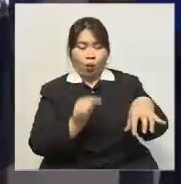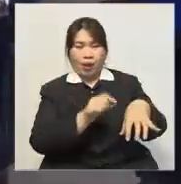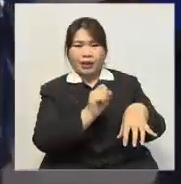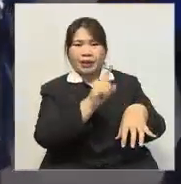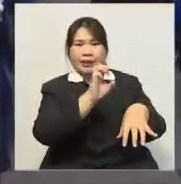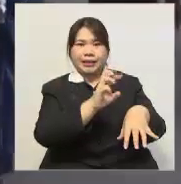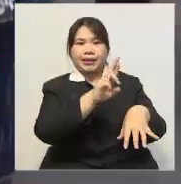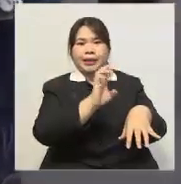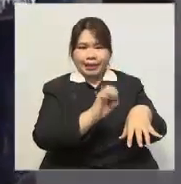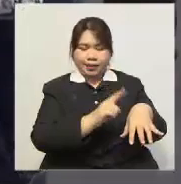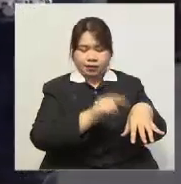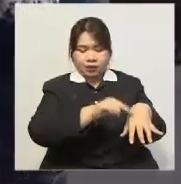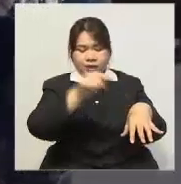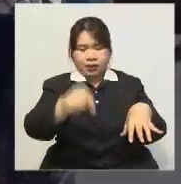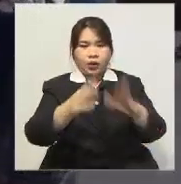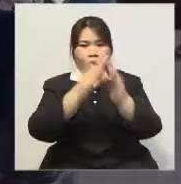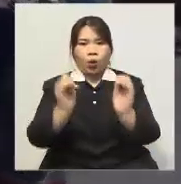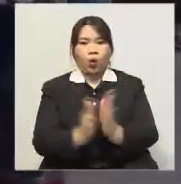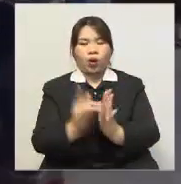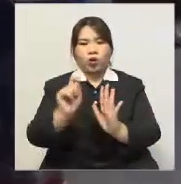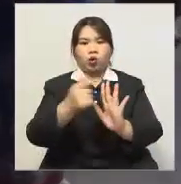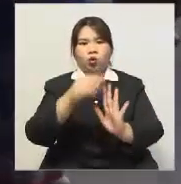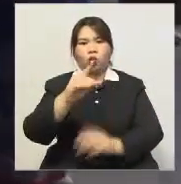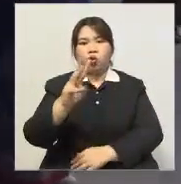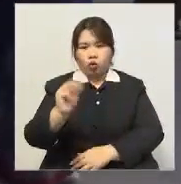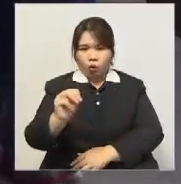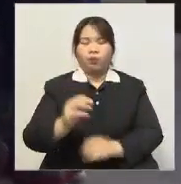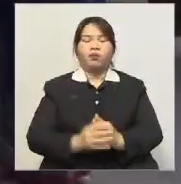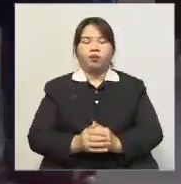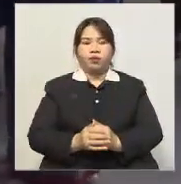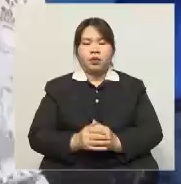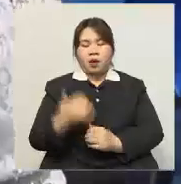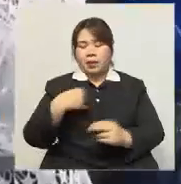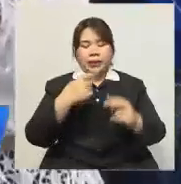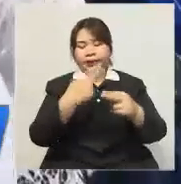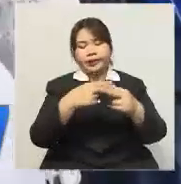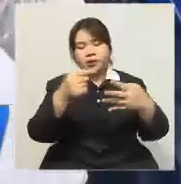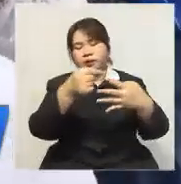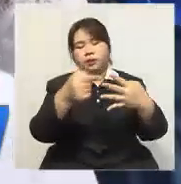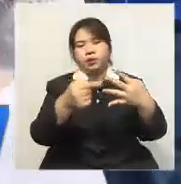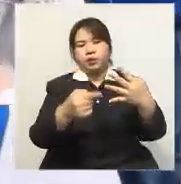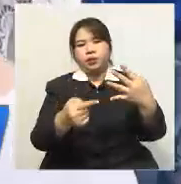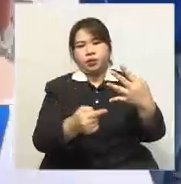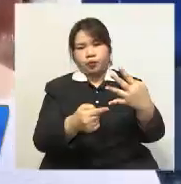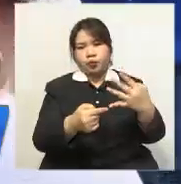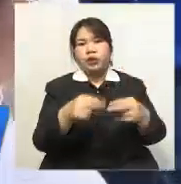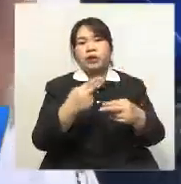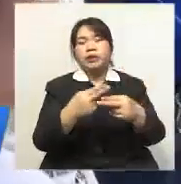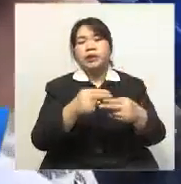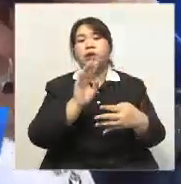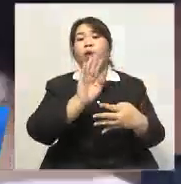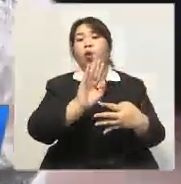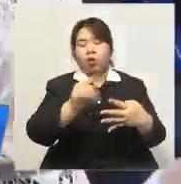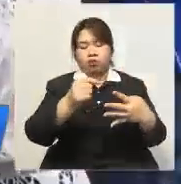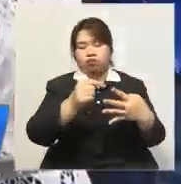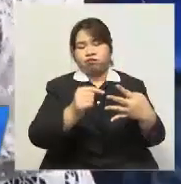จายถึงวัดอุดมมหาวันจากวัดโพสีถึงวัดยอดแก้วจากวัดประดิษฐธรรมคุณถึงวัดสีเมืองสี